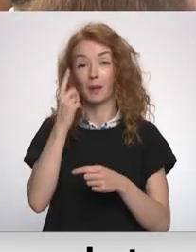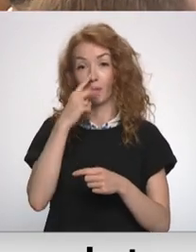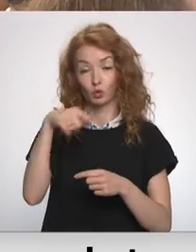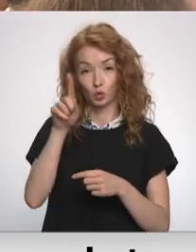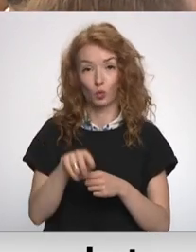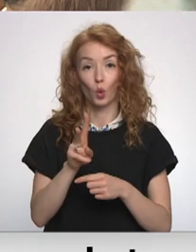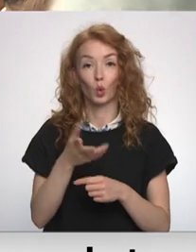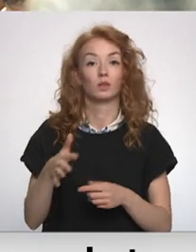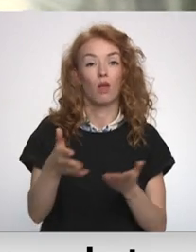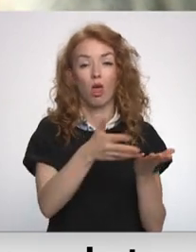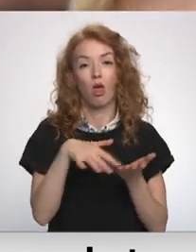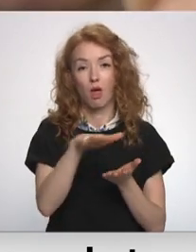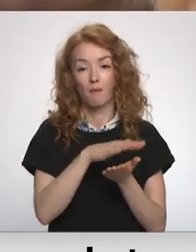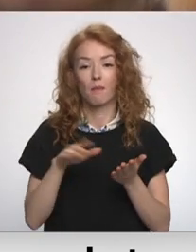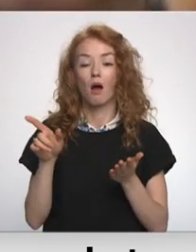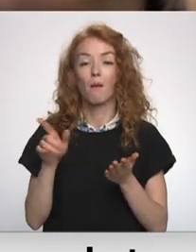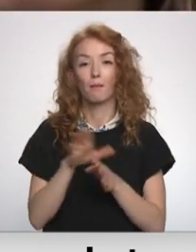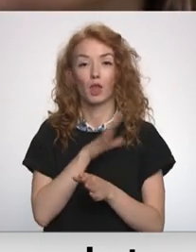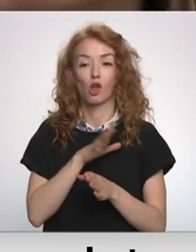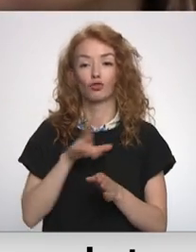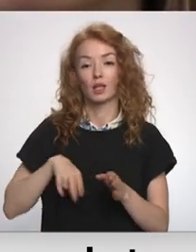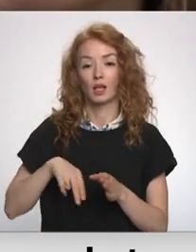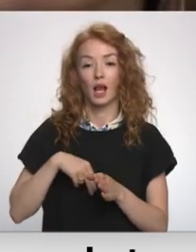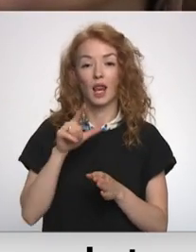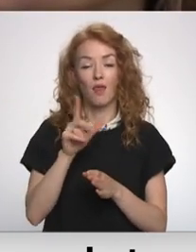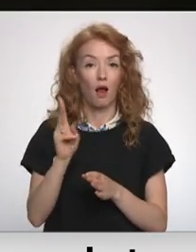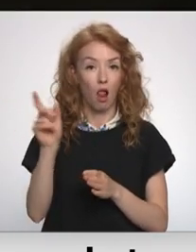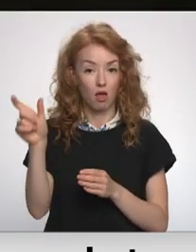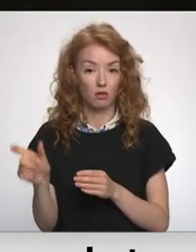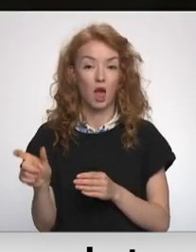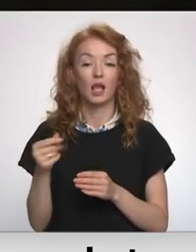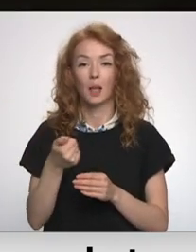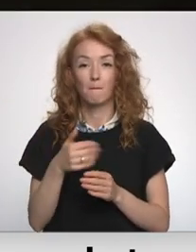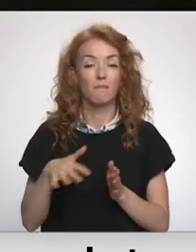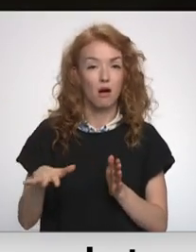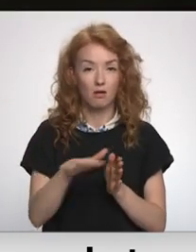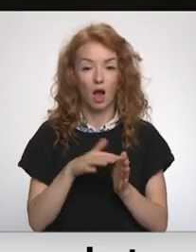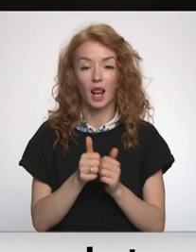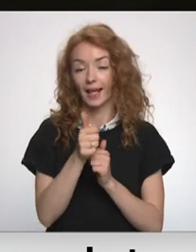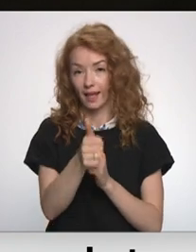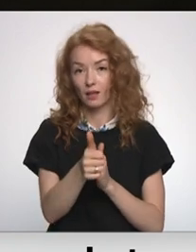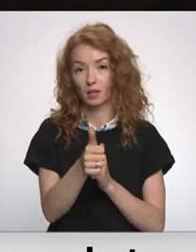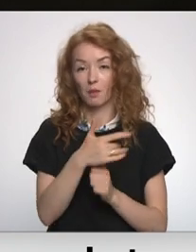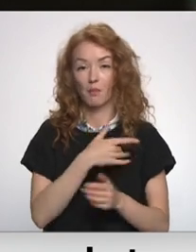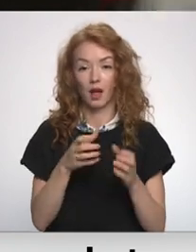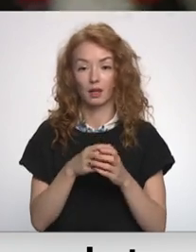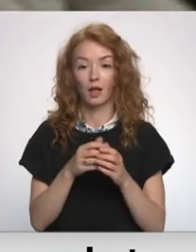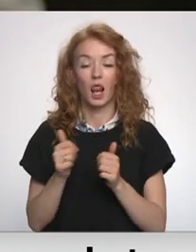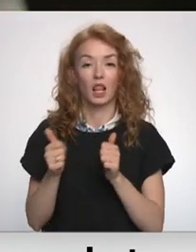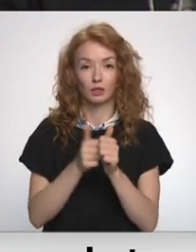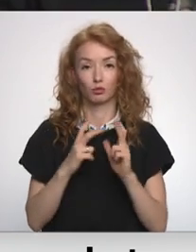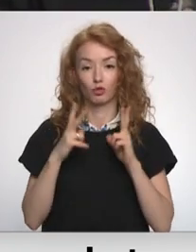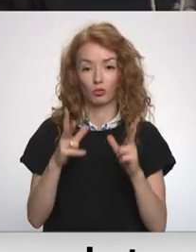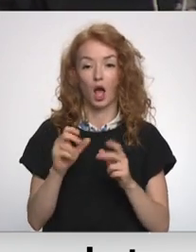numurs bijušajai sabiedrības par atklātību Dēlna direktorei Lienai Gāterei. Zemgales apgabala saraksta līderis ir partijas